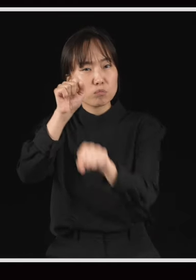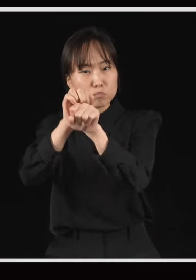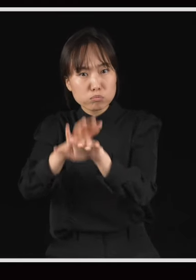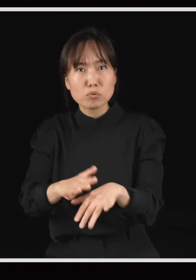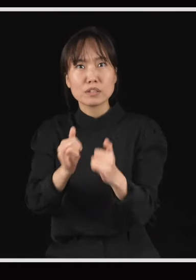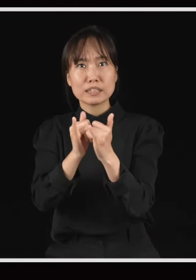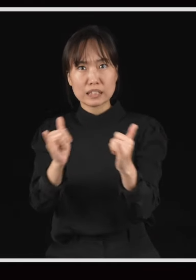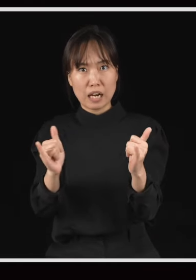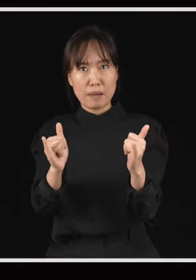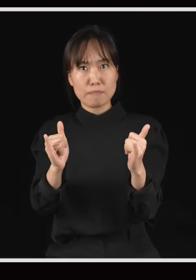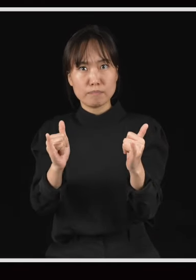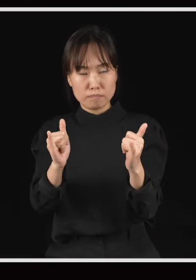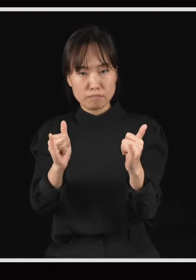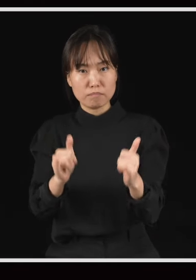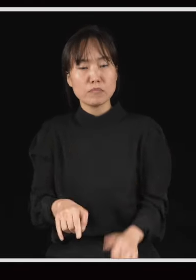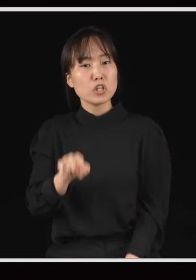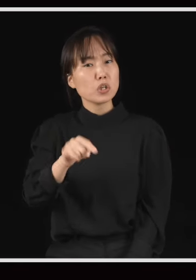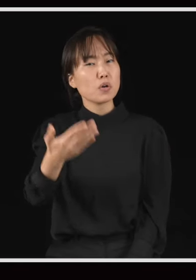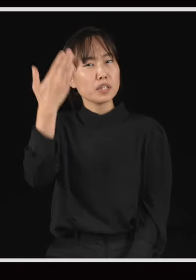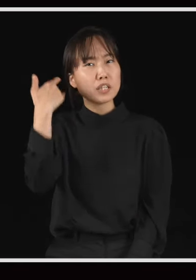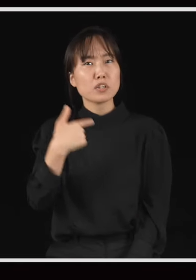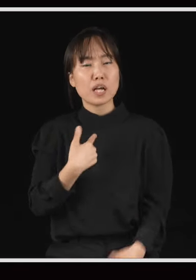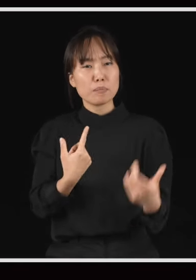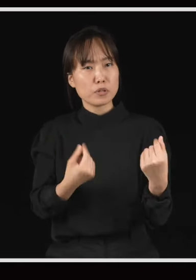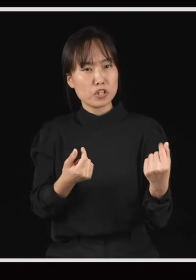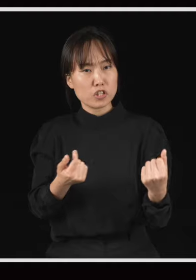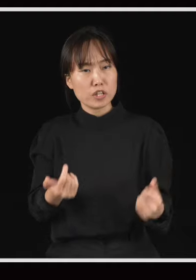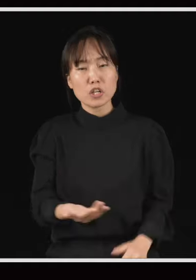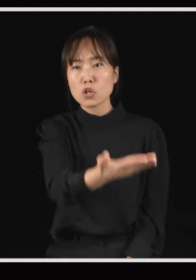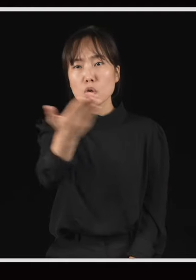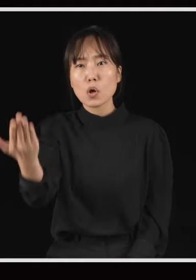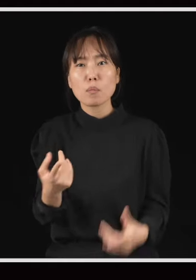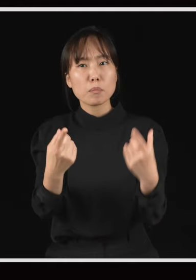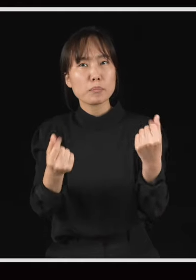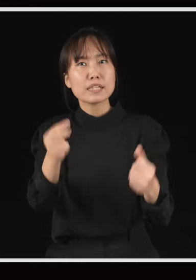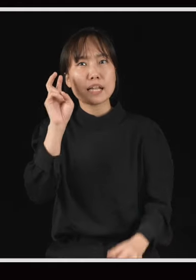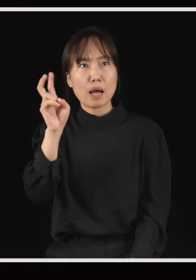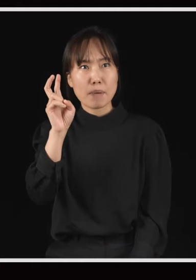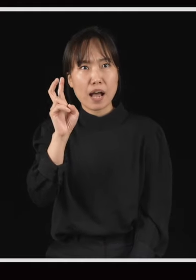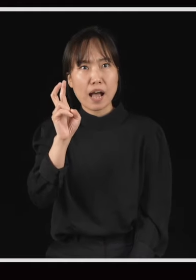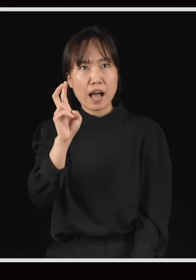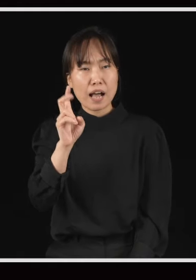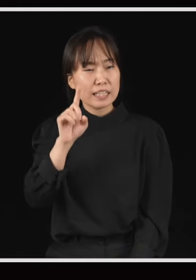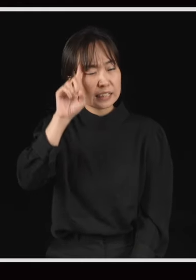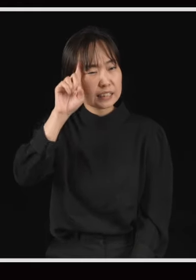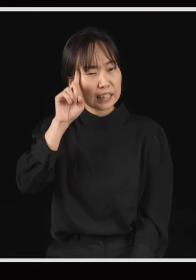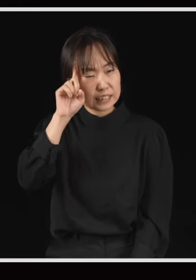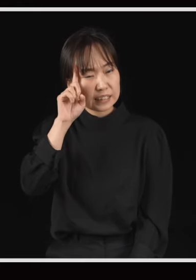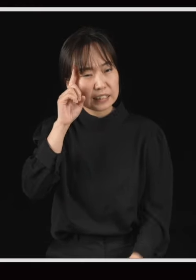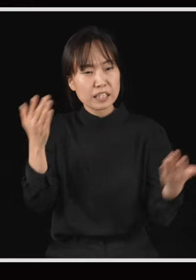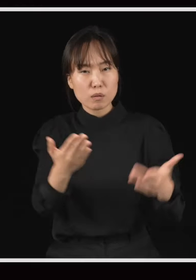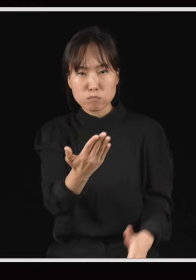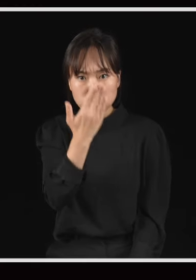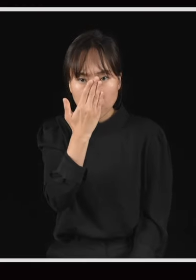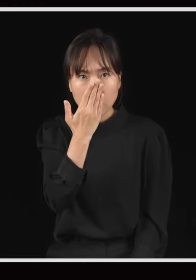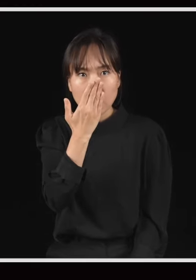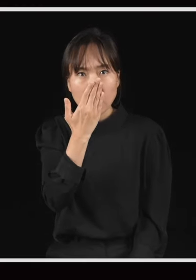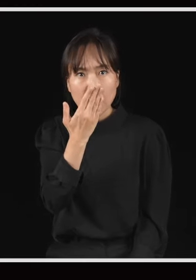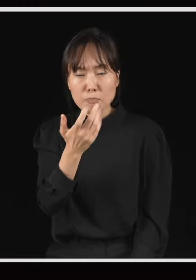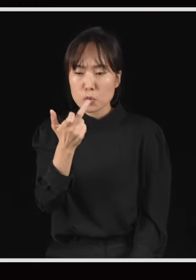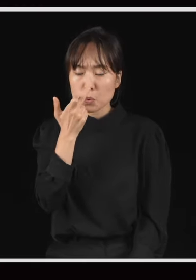있었던 사람이라고 생각을 해봅시다. 저도 그랬어요. 그리고 많은 분들이 그러실 겁니다. 스트레스 받으면은 마감이 오면은